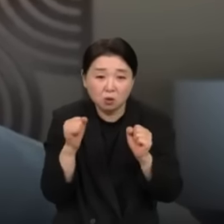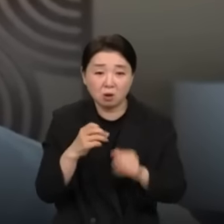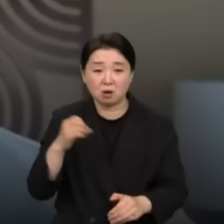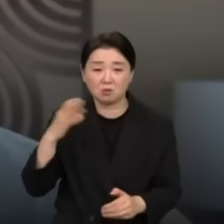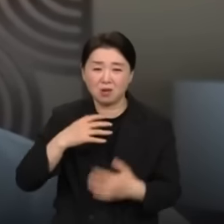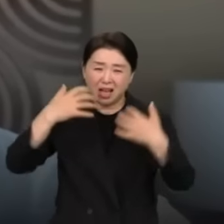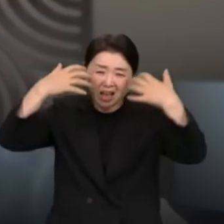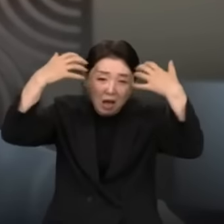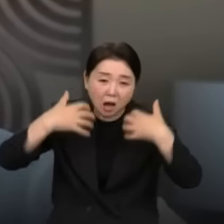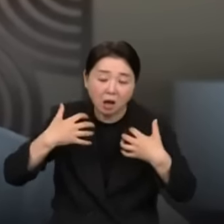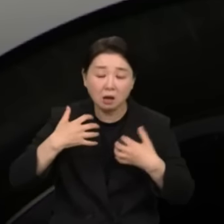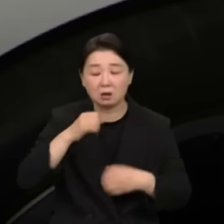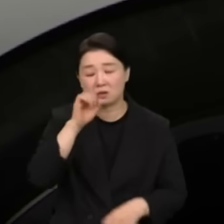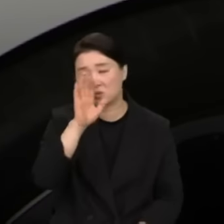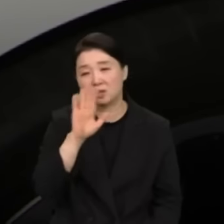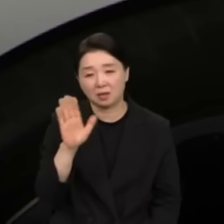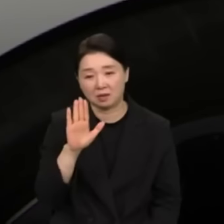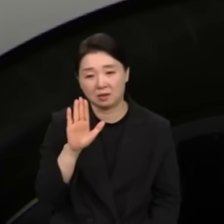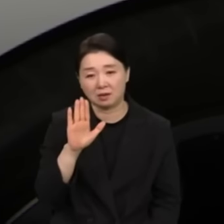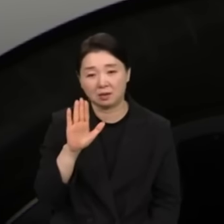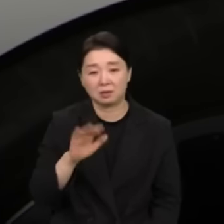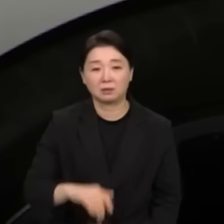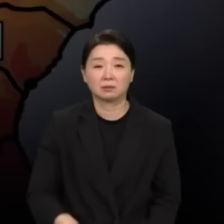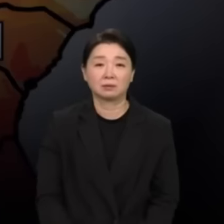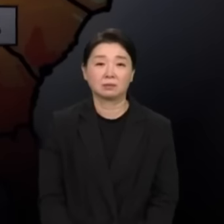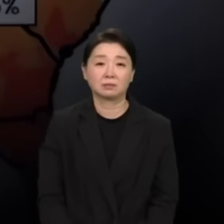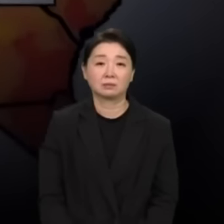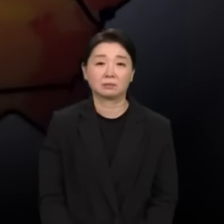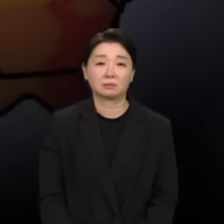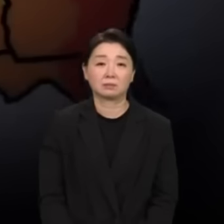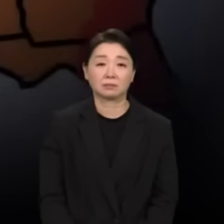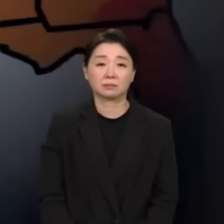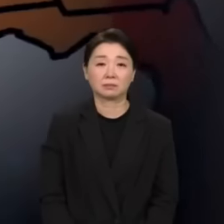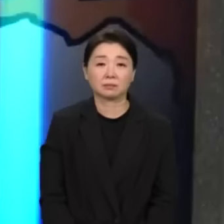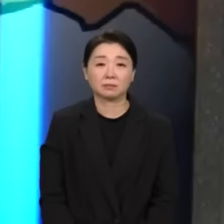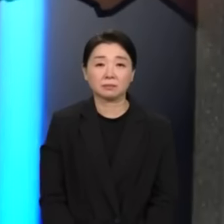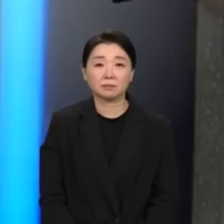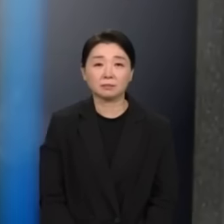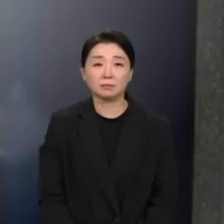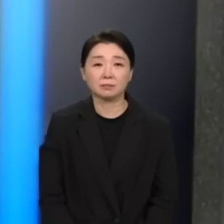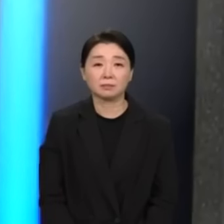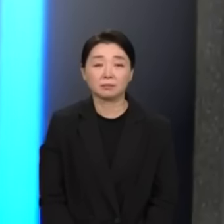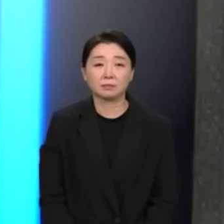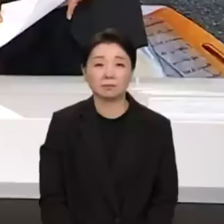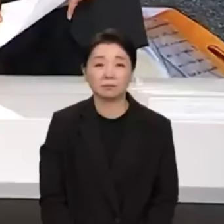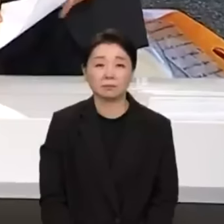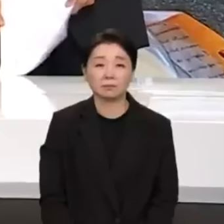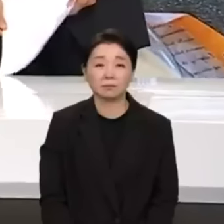or really really hot weather. JTBC 이지혜입니다.